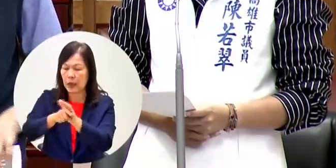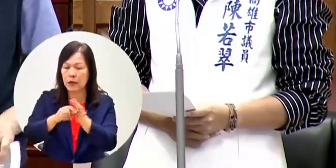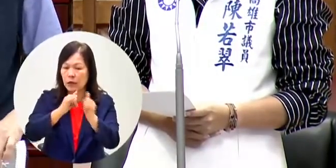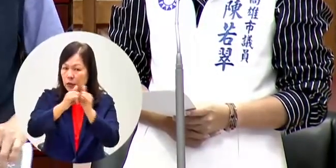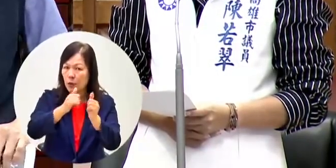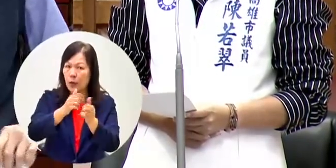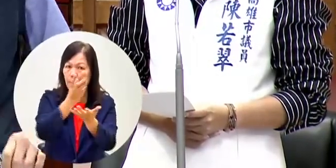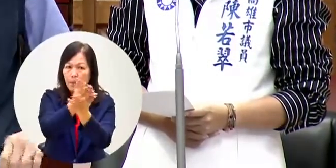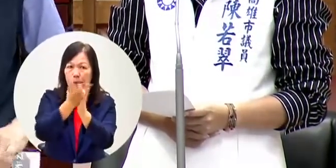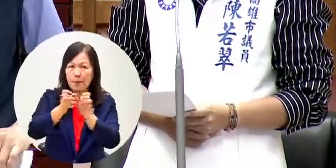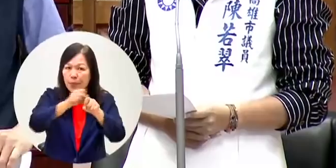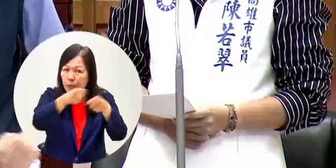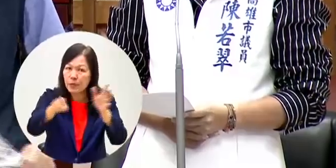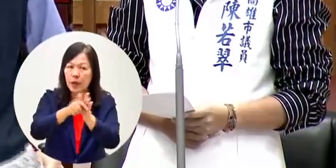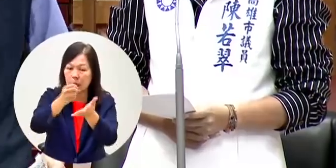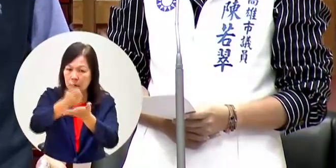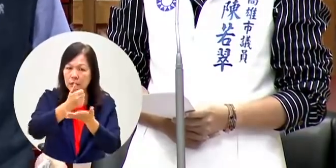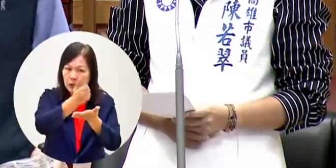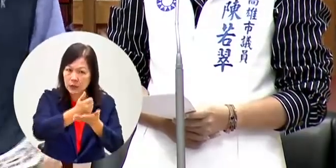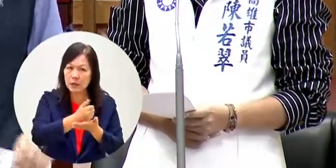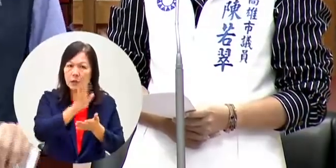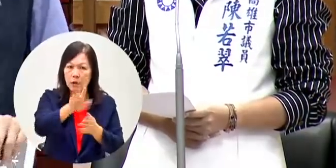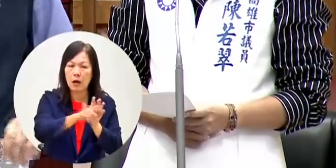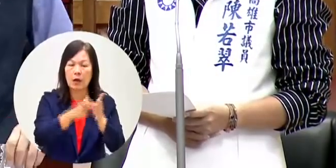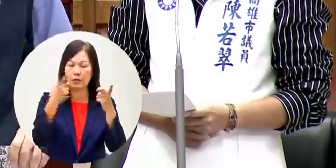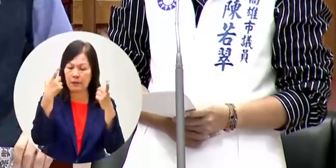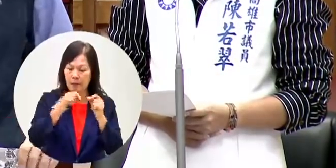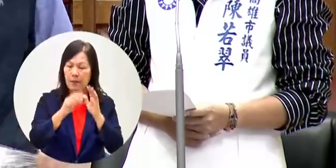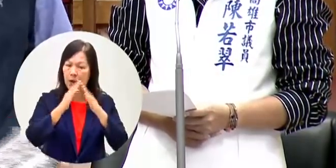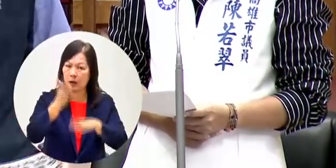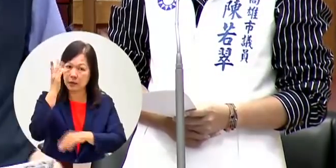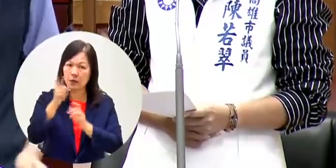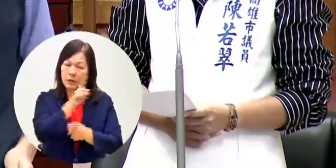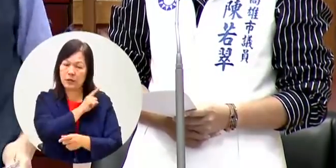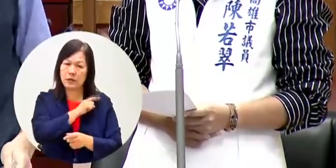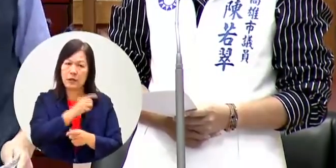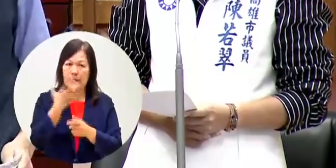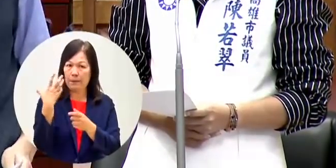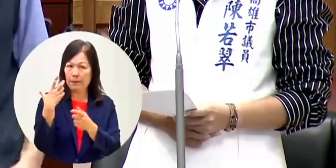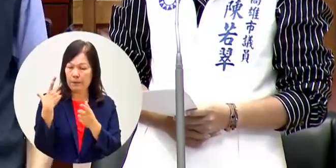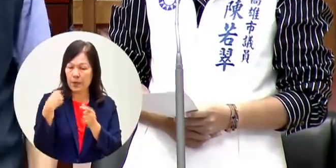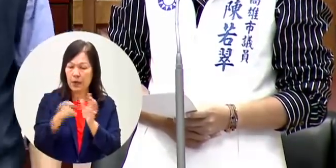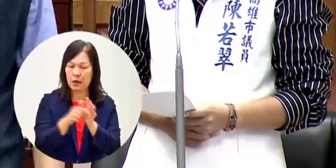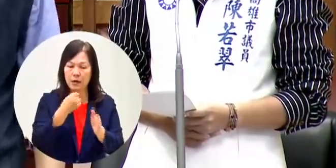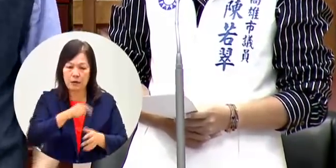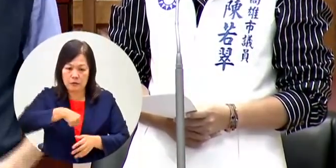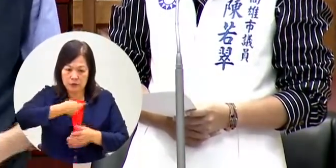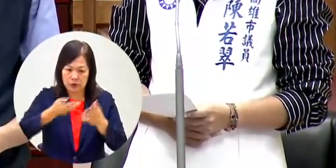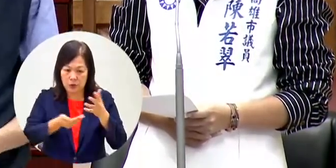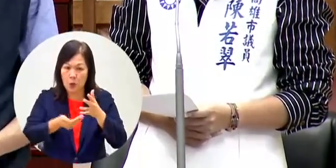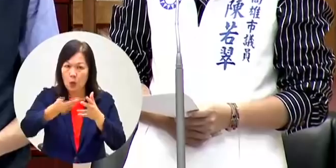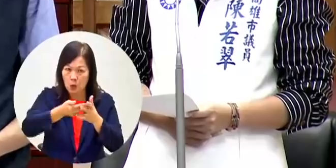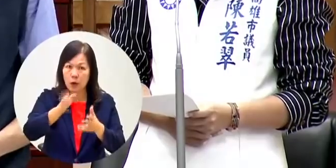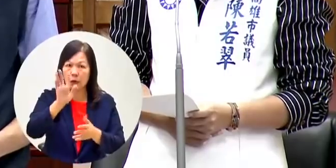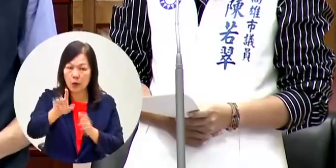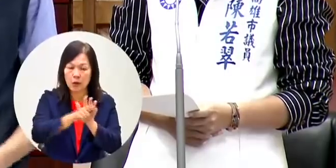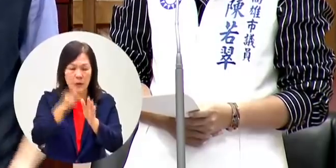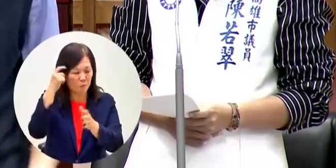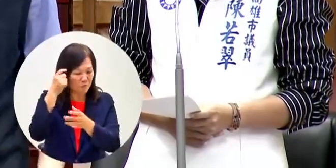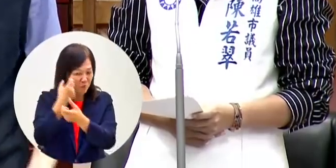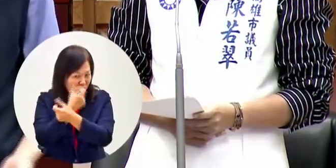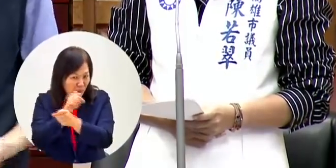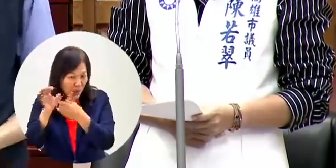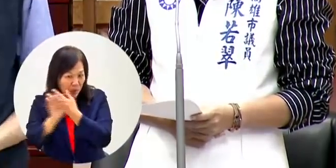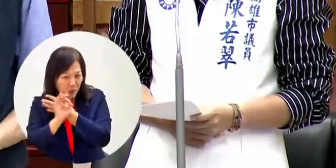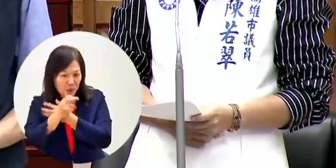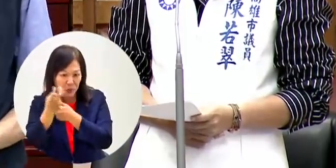原来市政府本部各局处的有些人可以自然的扶正，那要观察考核一段时间。第三，大